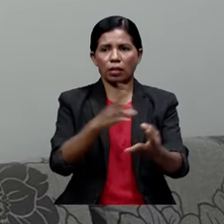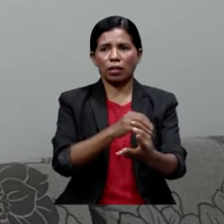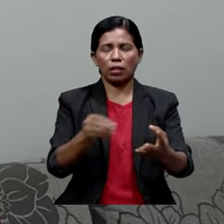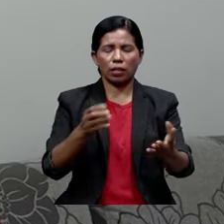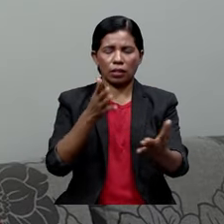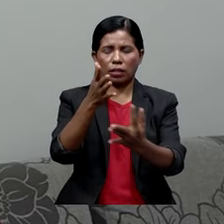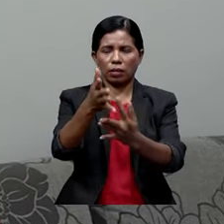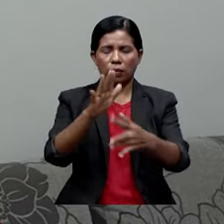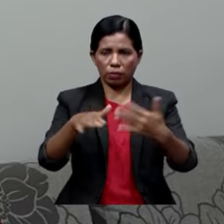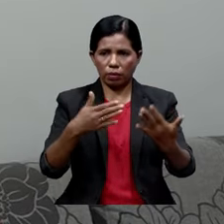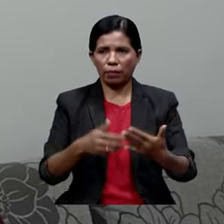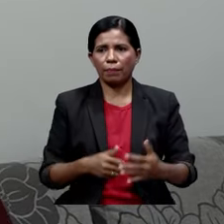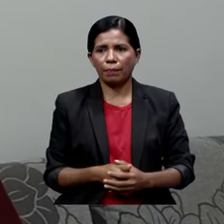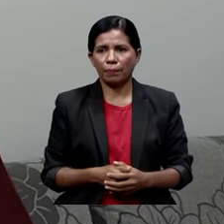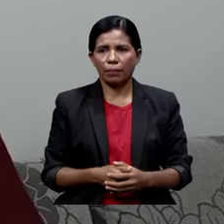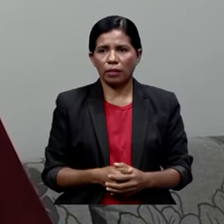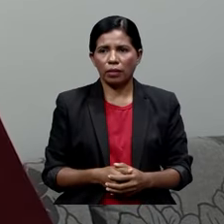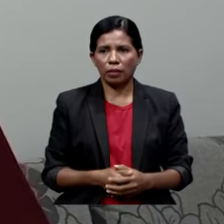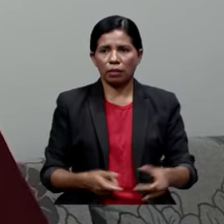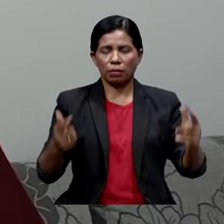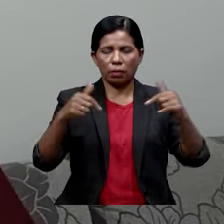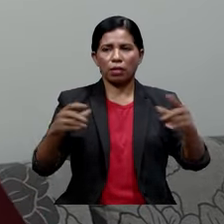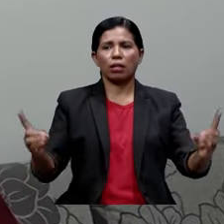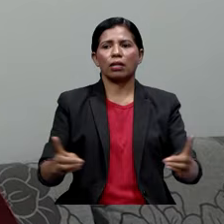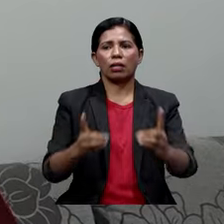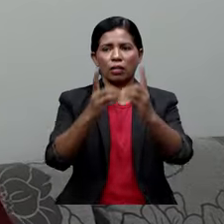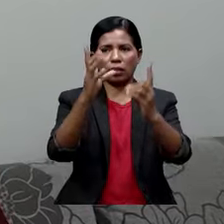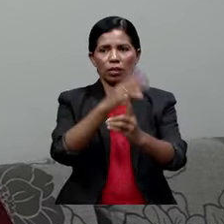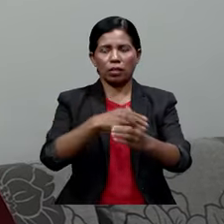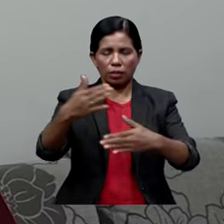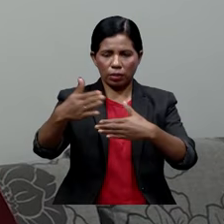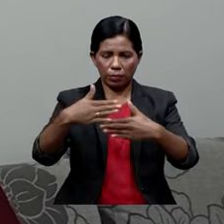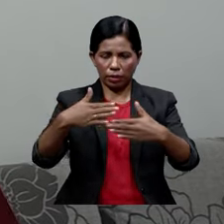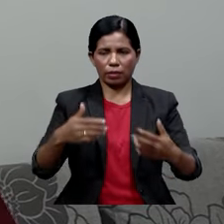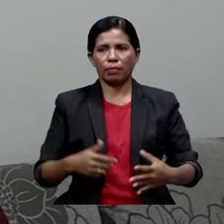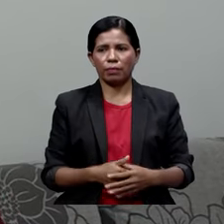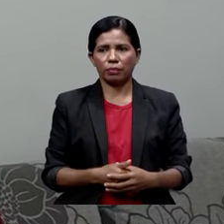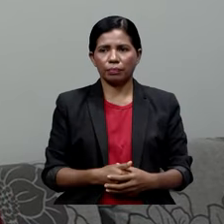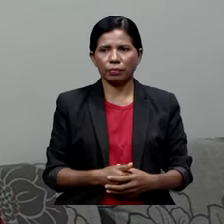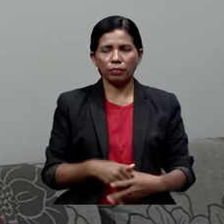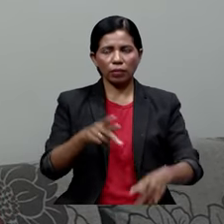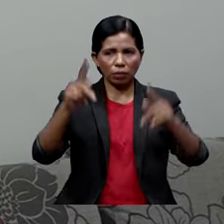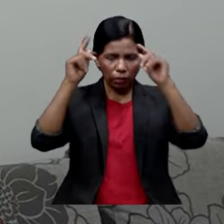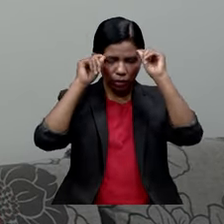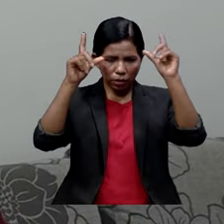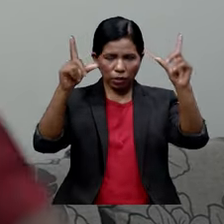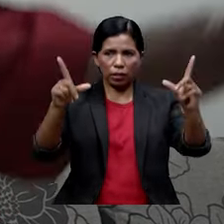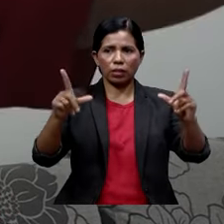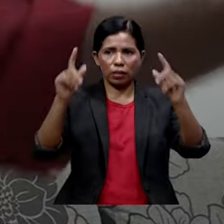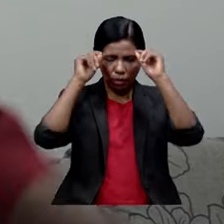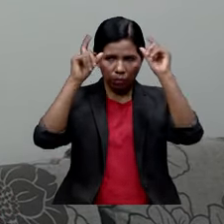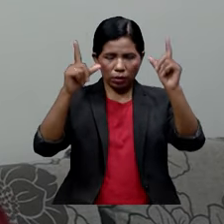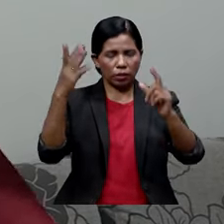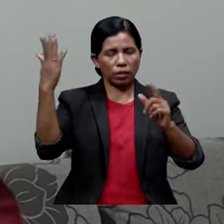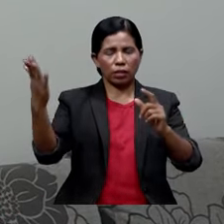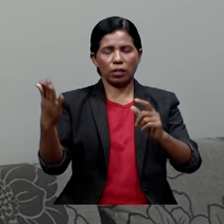membeludak orang Karen orangu datang bertemu paus dan ini dekat apalagi orang timur timur orang Timur yang ada